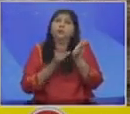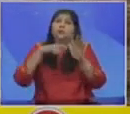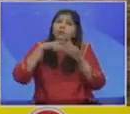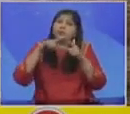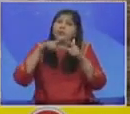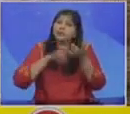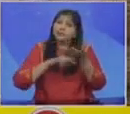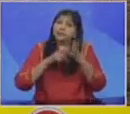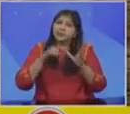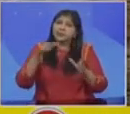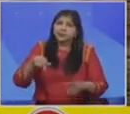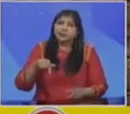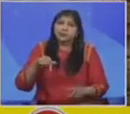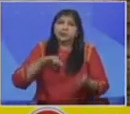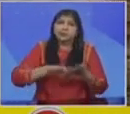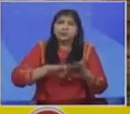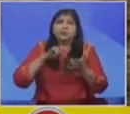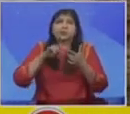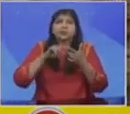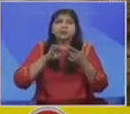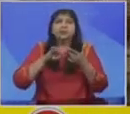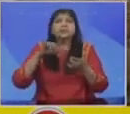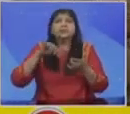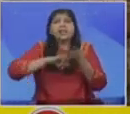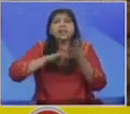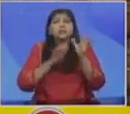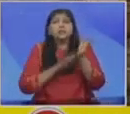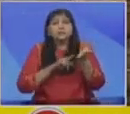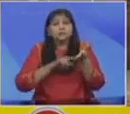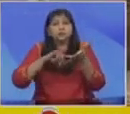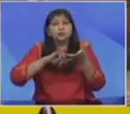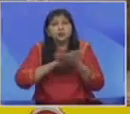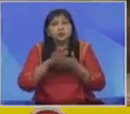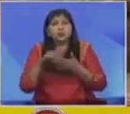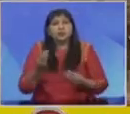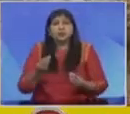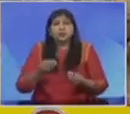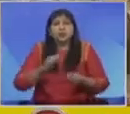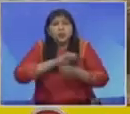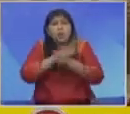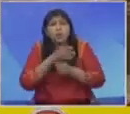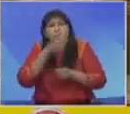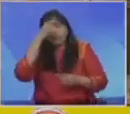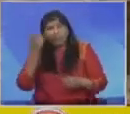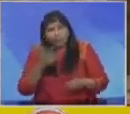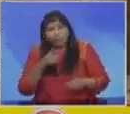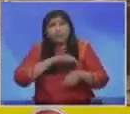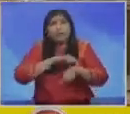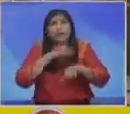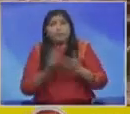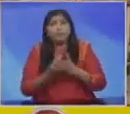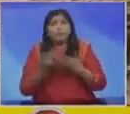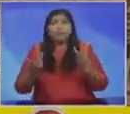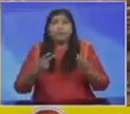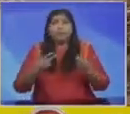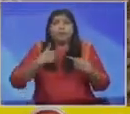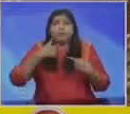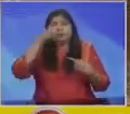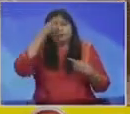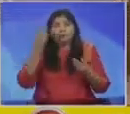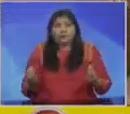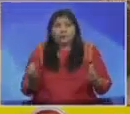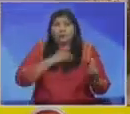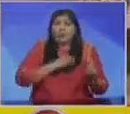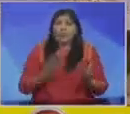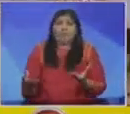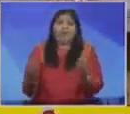से श्रीमान संतोष जी ने लिखा है कि कैसे कोरोना काल में उन्होंने आपदा को अवसर में